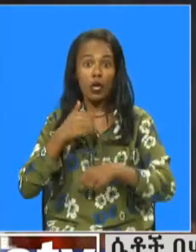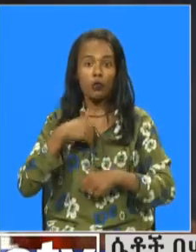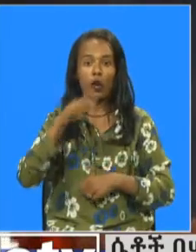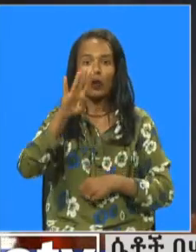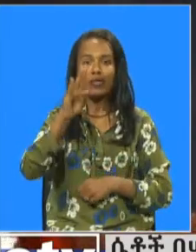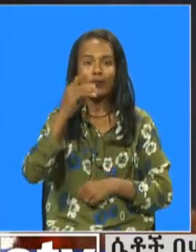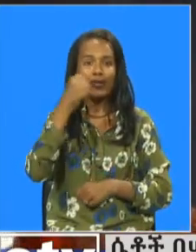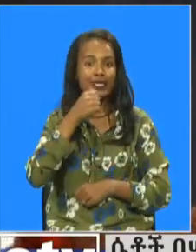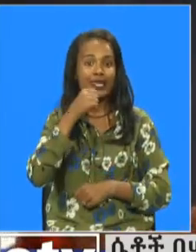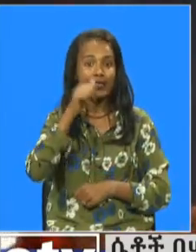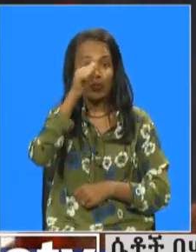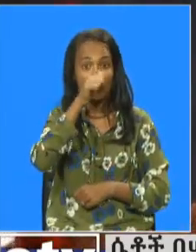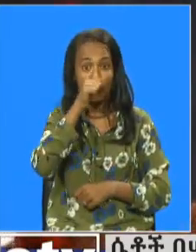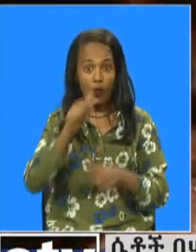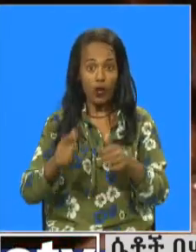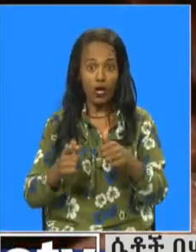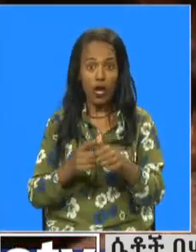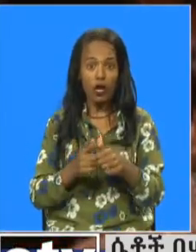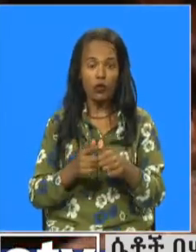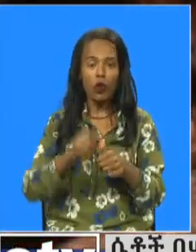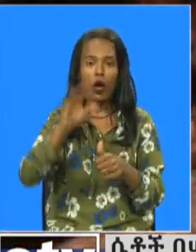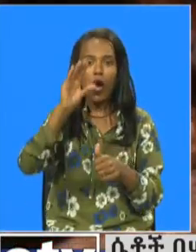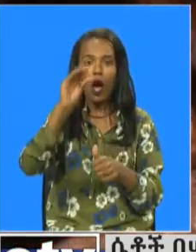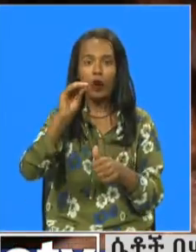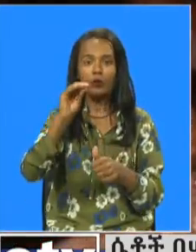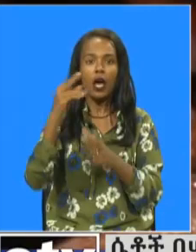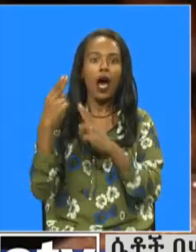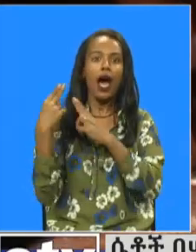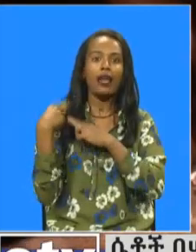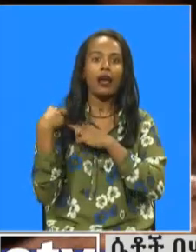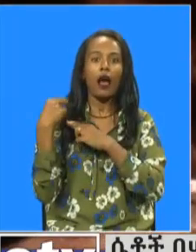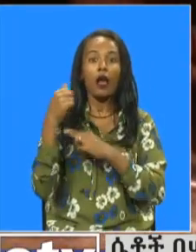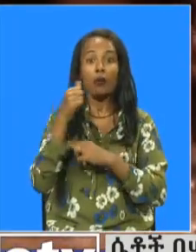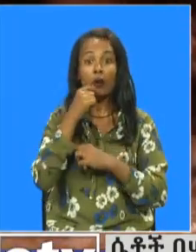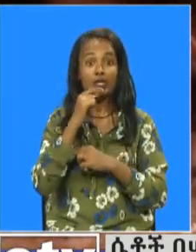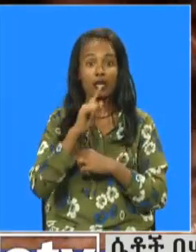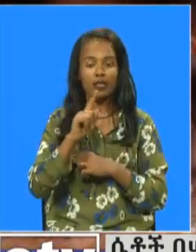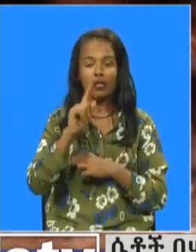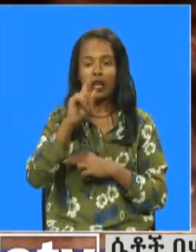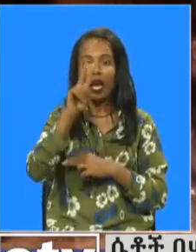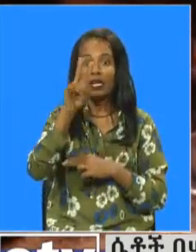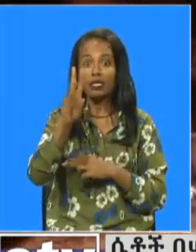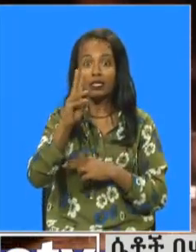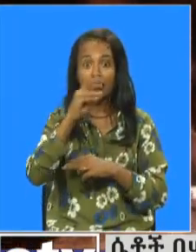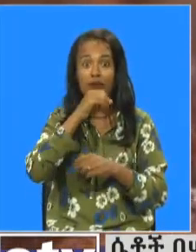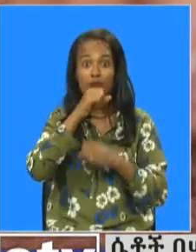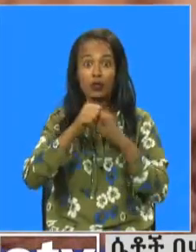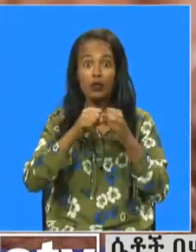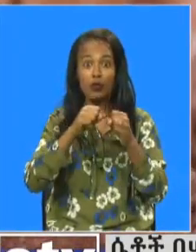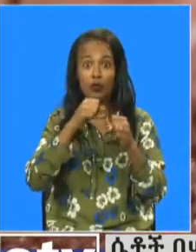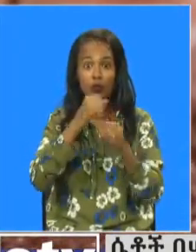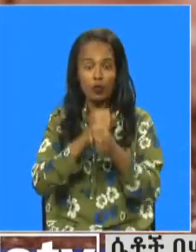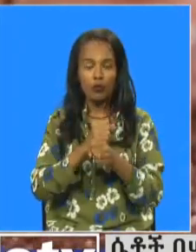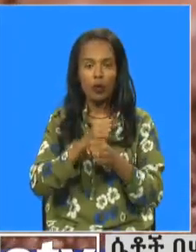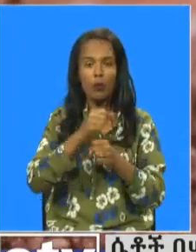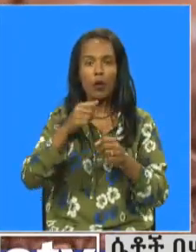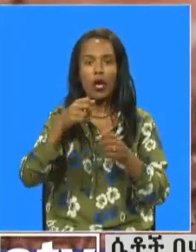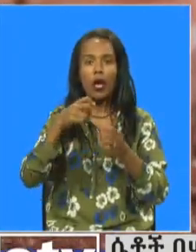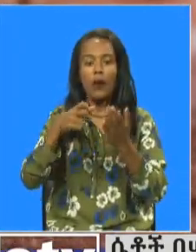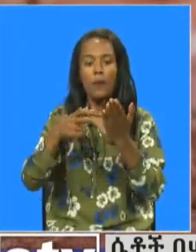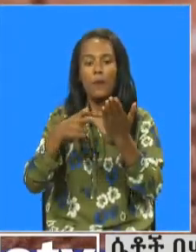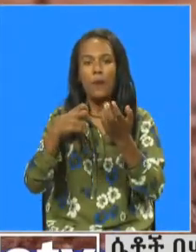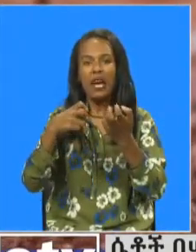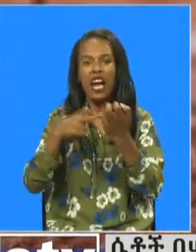47 ሴት ኢትዮጵያውያን አንዷ ያምሳለቃ አልማዝ አናት የ6 አመት ወጣት በመካኒክነት ሲሆን ያገለግለች